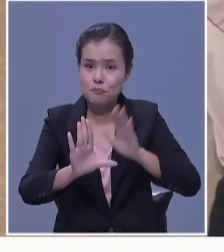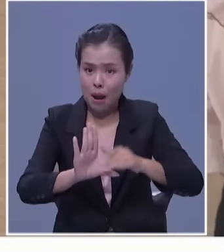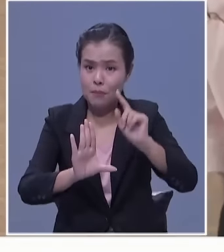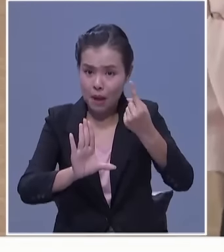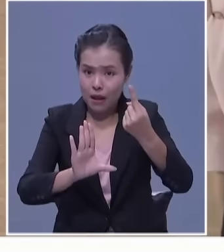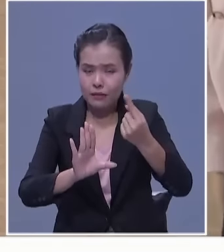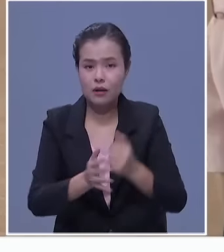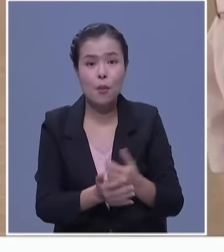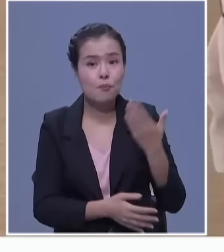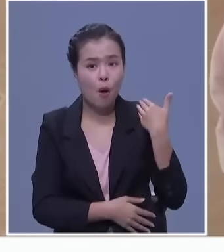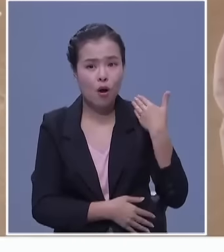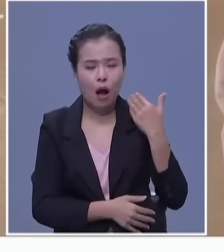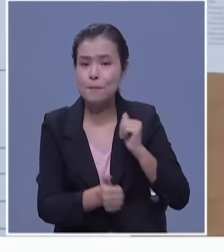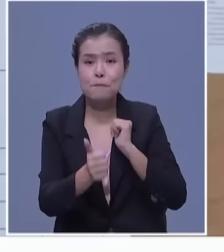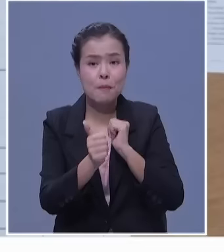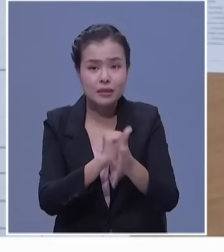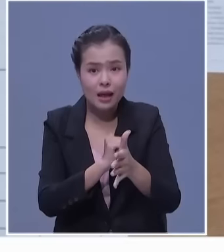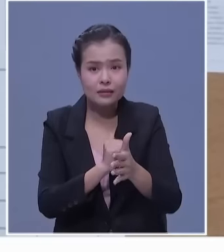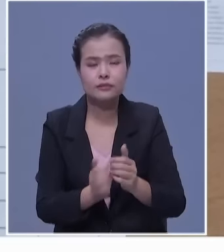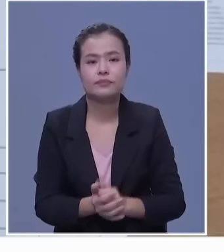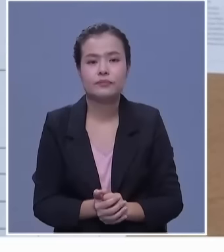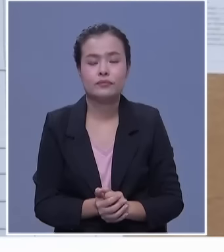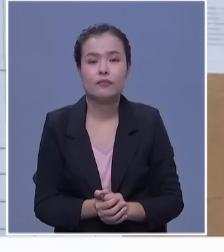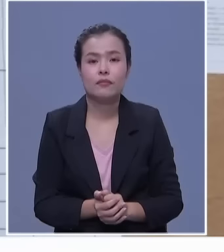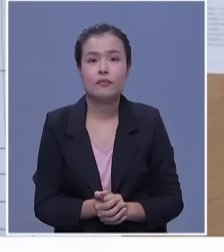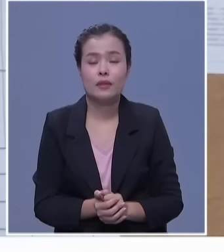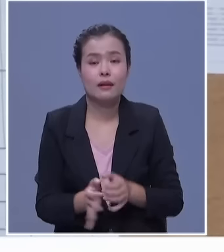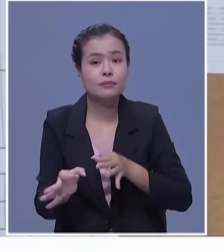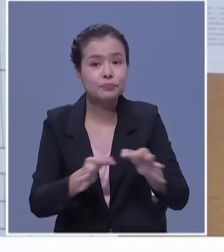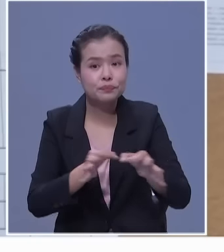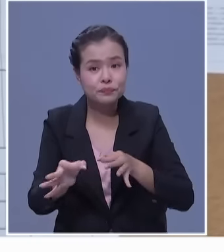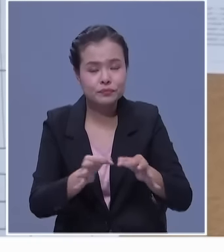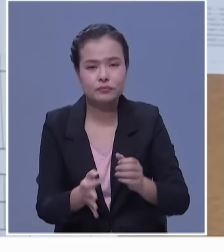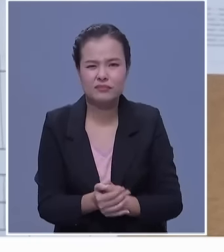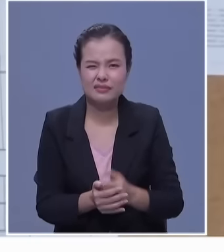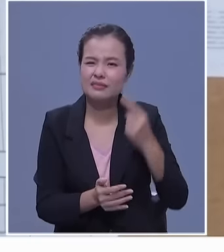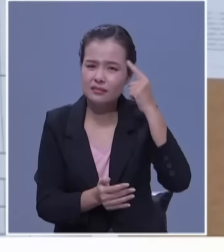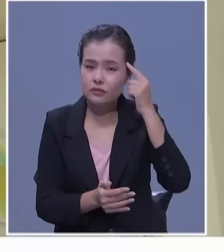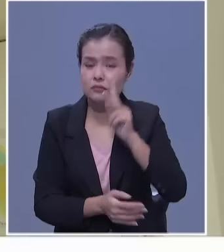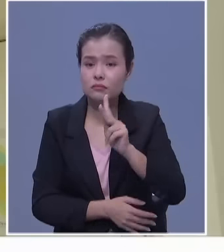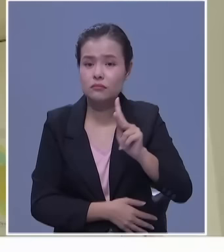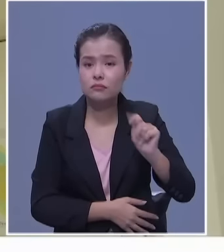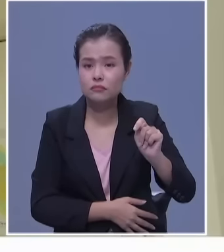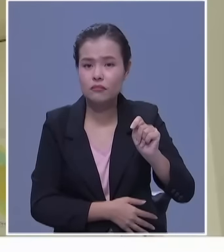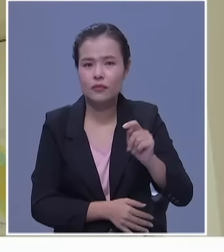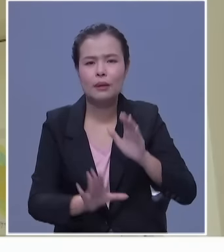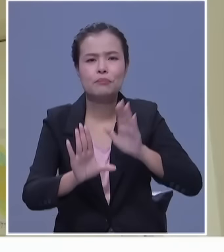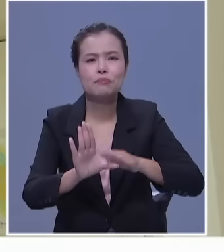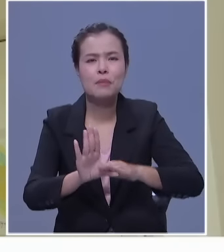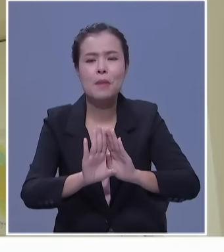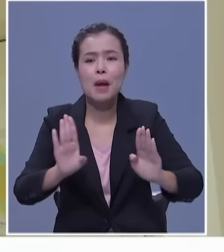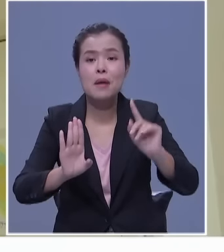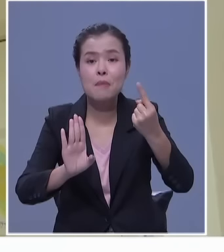มั้เพราะครั้งที่แล้วเส่งไม่ทันใช่มั้ยฮะแต่ว่าทางคุณณัฐพงษ์อธิบายแบบนี้ว่าคาดว่ากจะไม่เปิดรับสมัคร